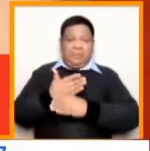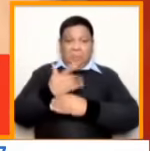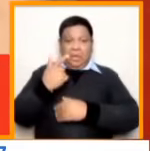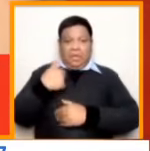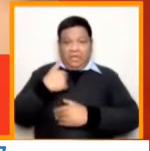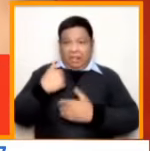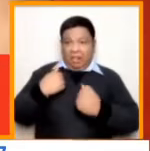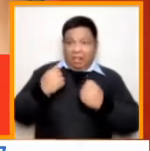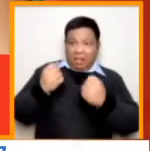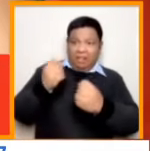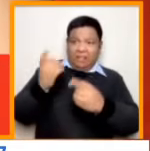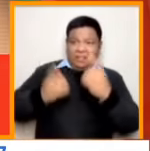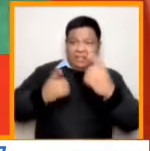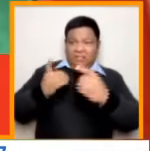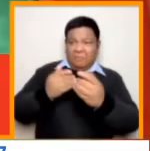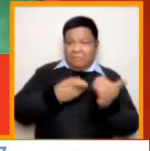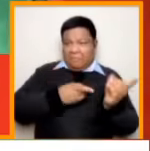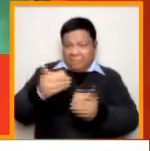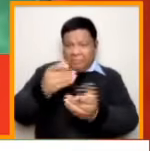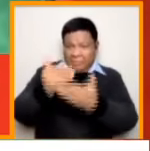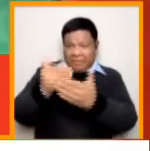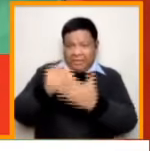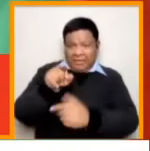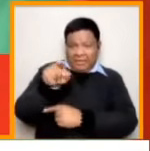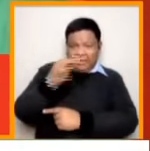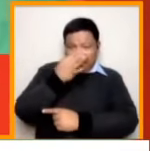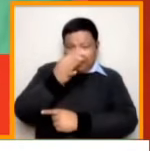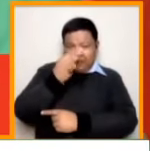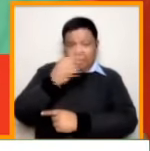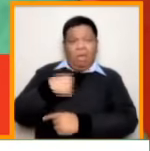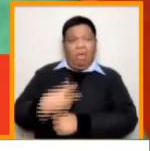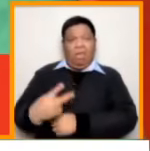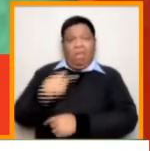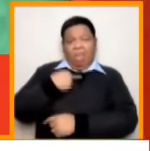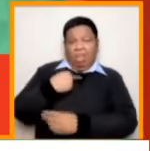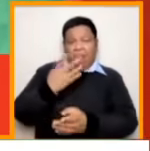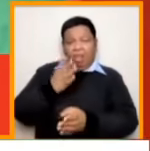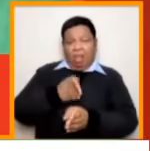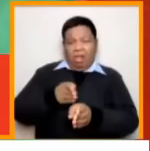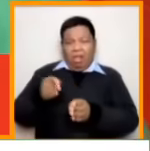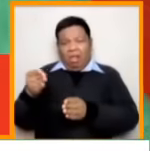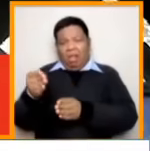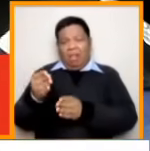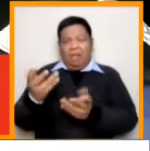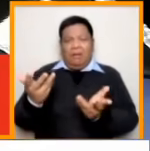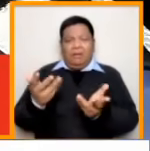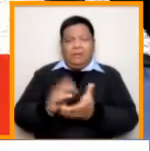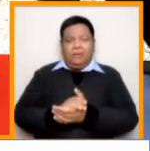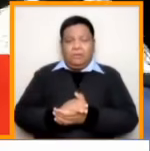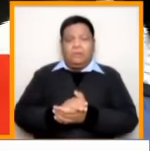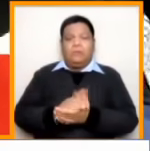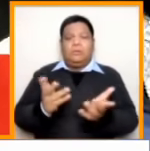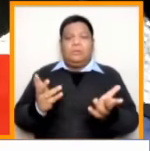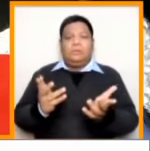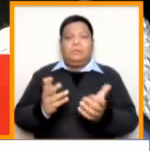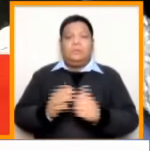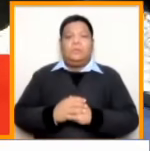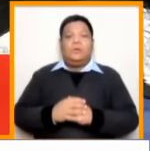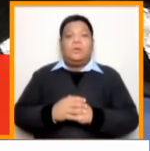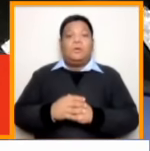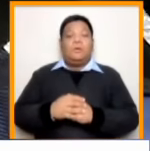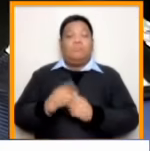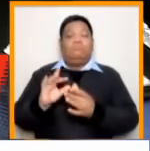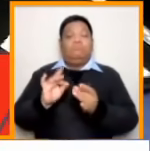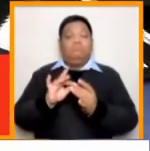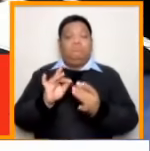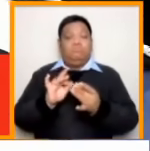ko nandyan talaga sa bungad. Eh, hindi tayo makakadaan dahil sa abala ng bumagsak na poste na to. Bagsak yung dalawang poste, magkabilaan.